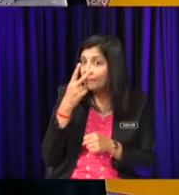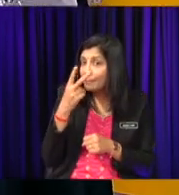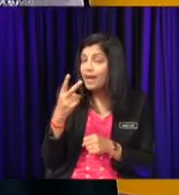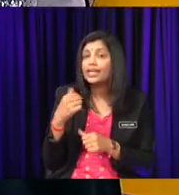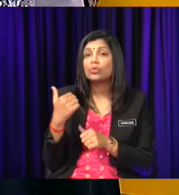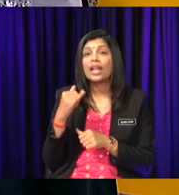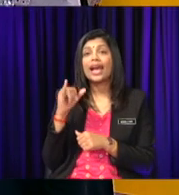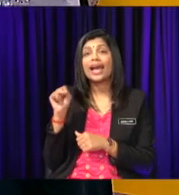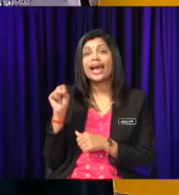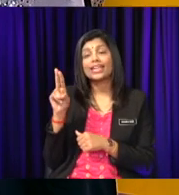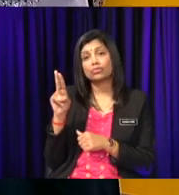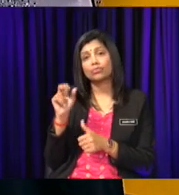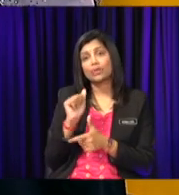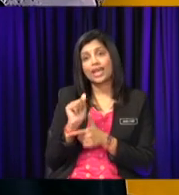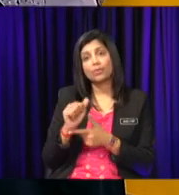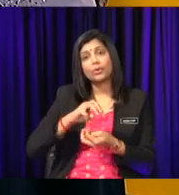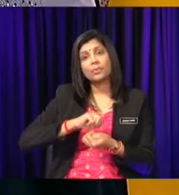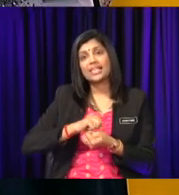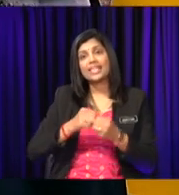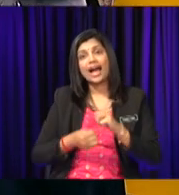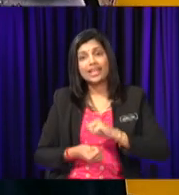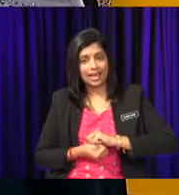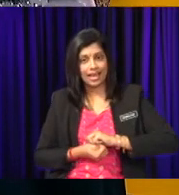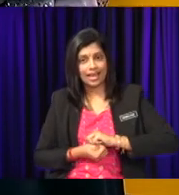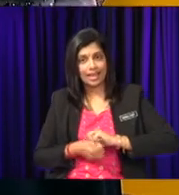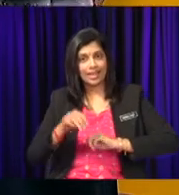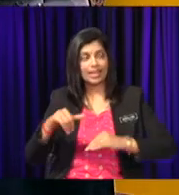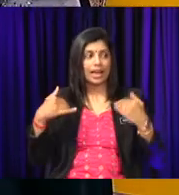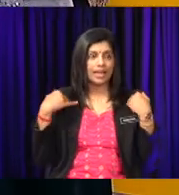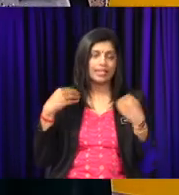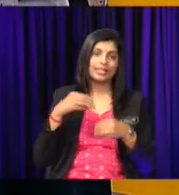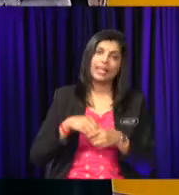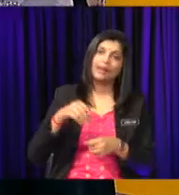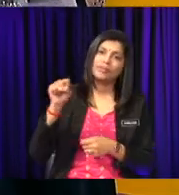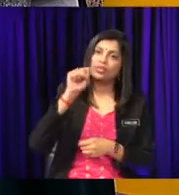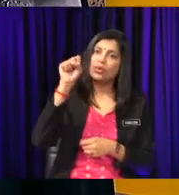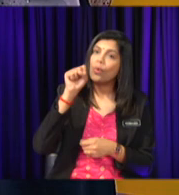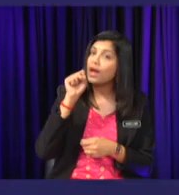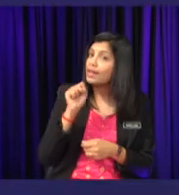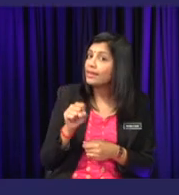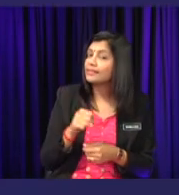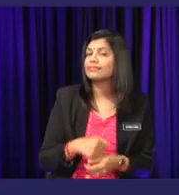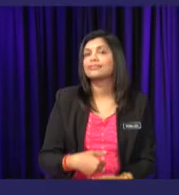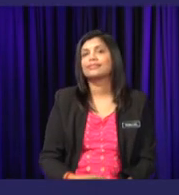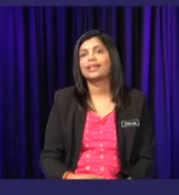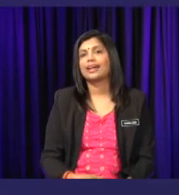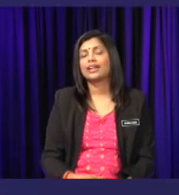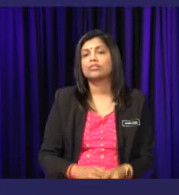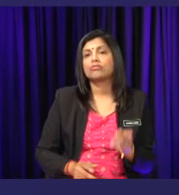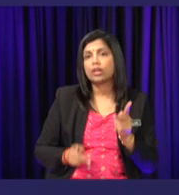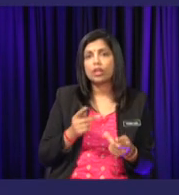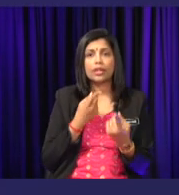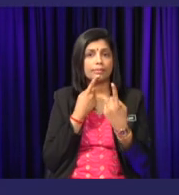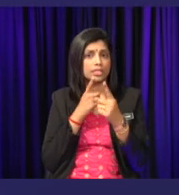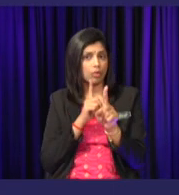isu ataupun masalah yang ada dalam soal ini jadi bila nak menjawab